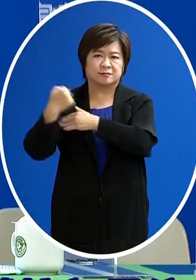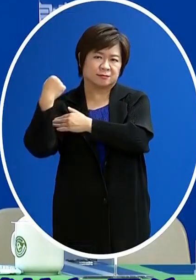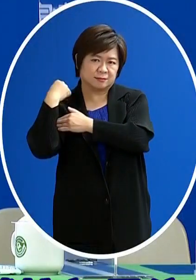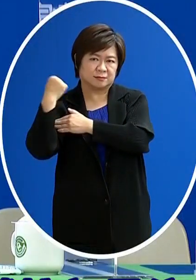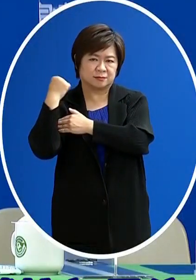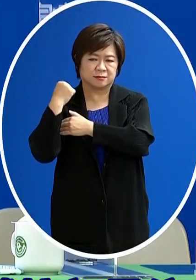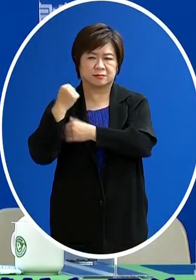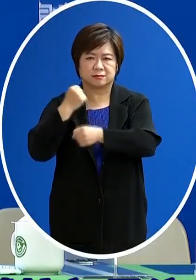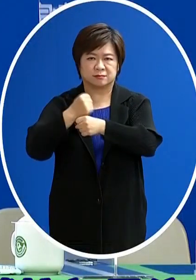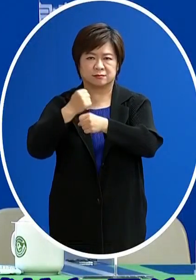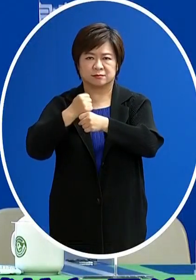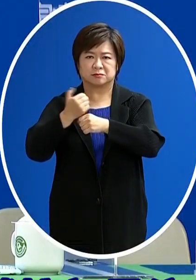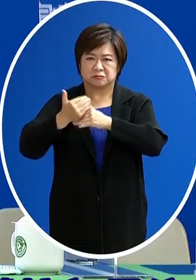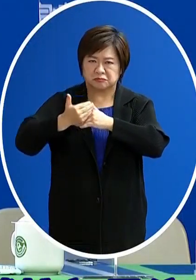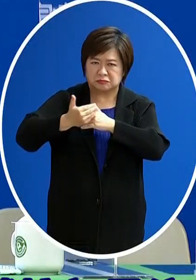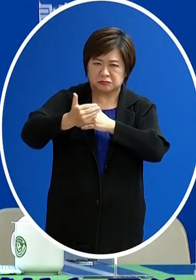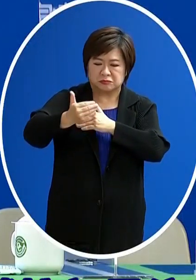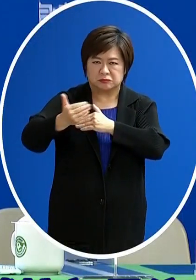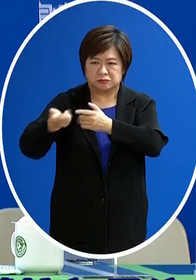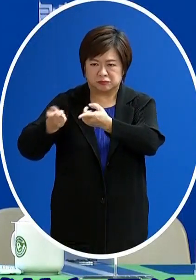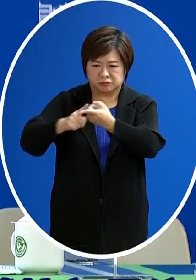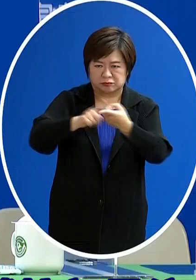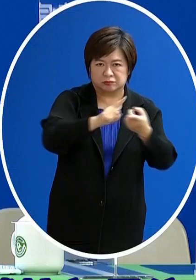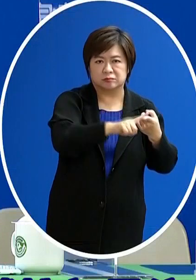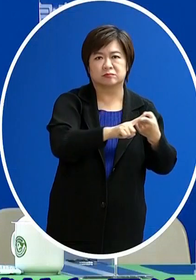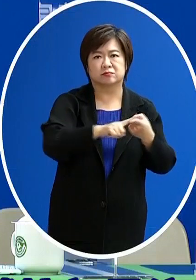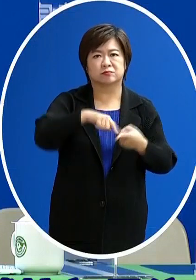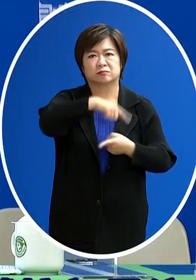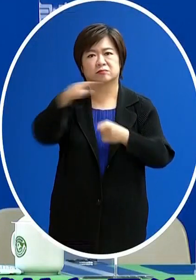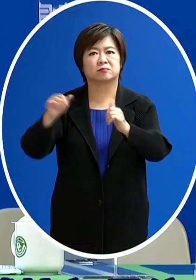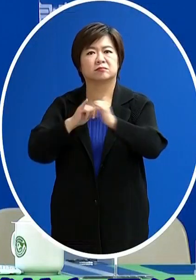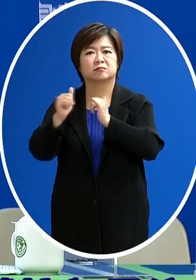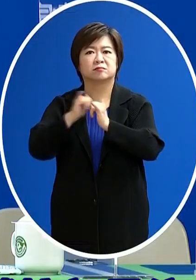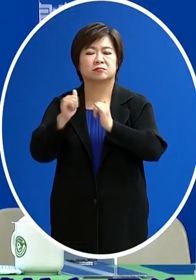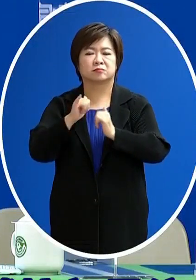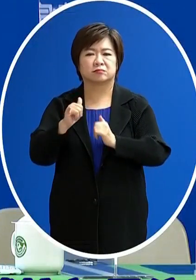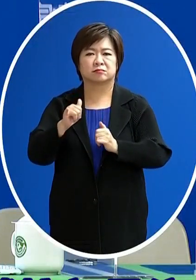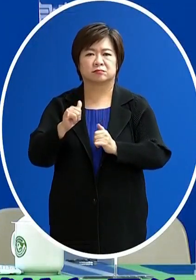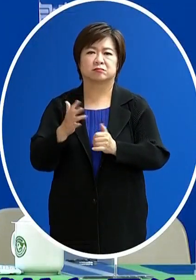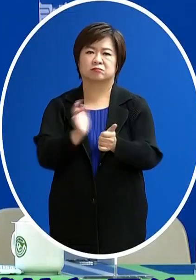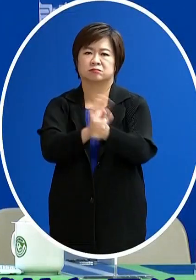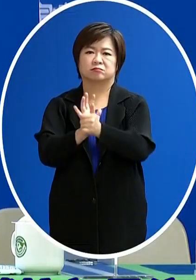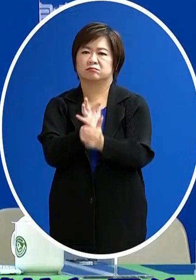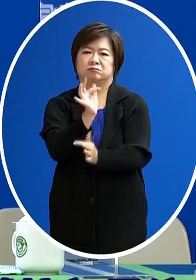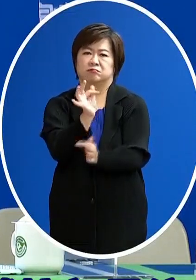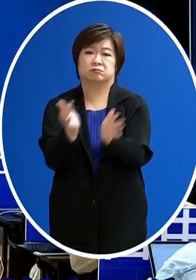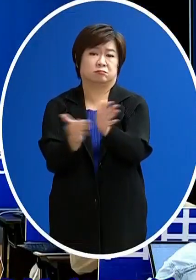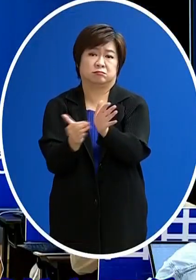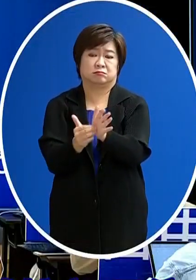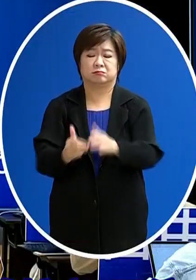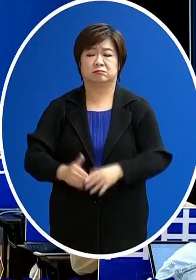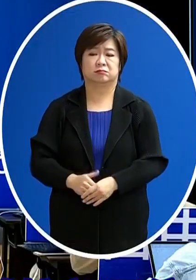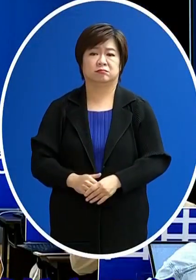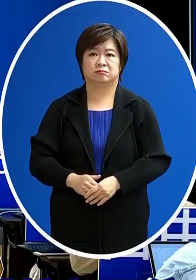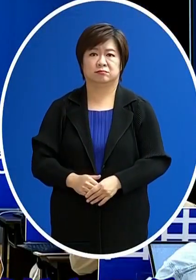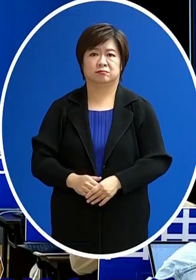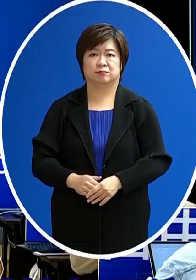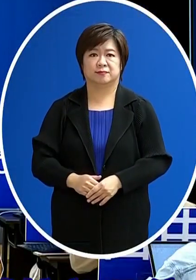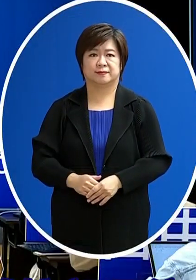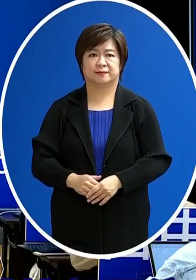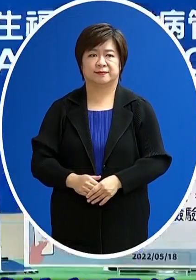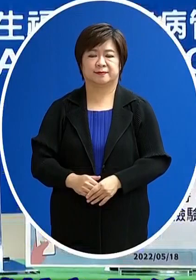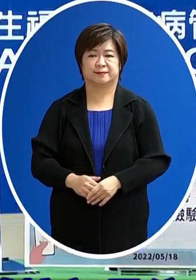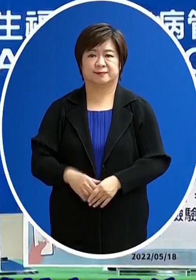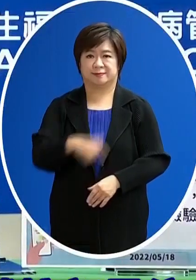个可以实施哦，那民众可以有效利用。我想大致上就是这个状况。 好，